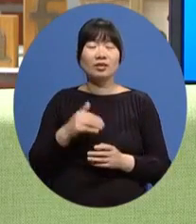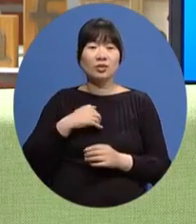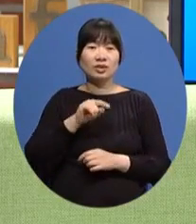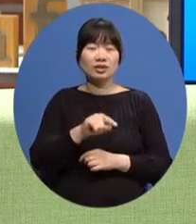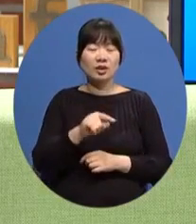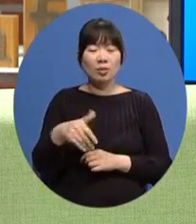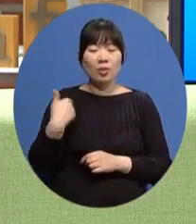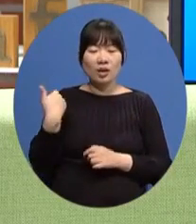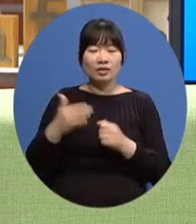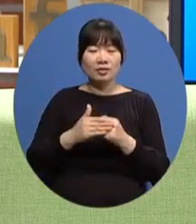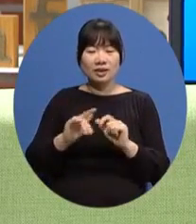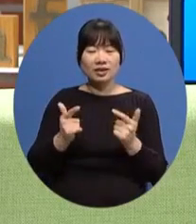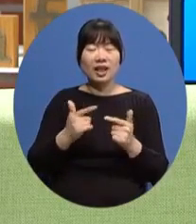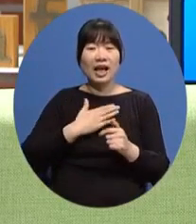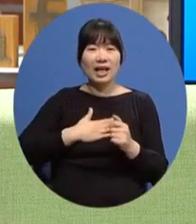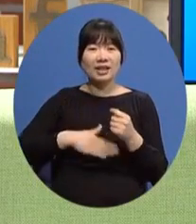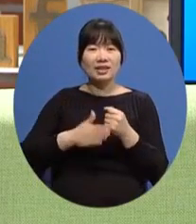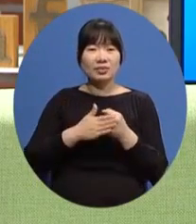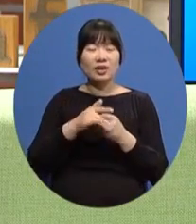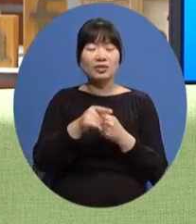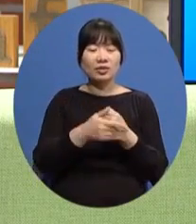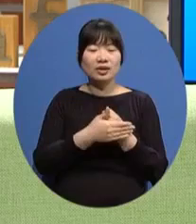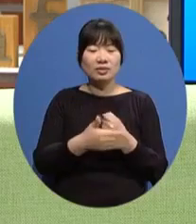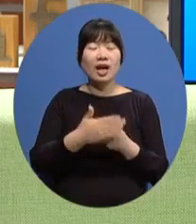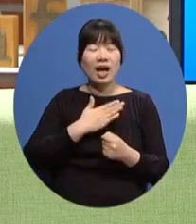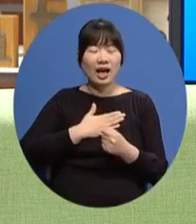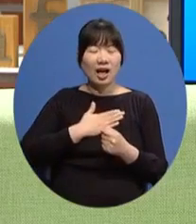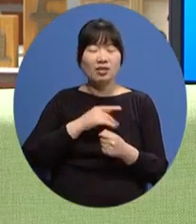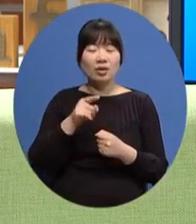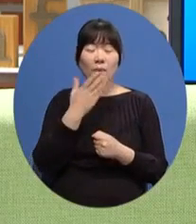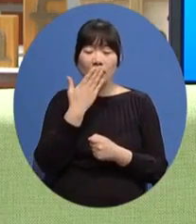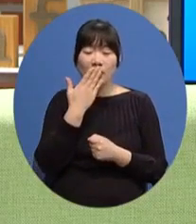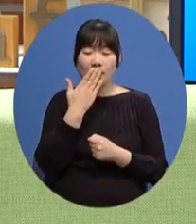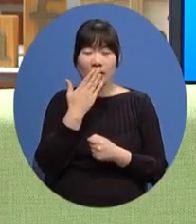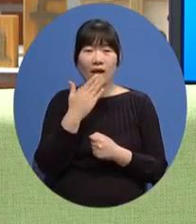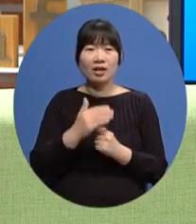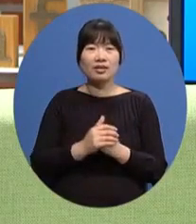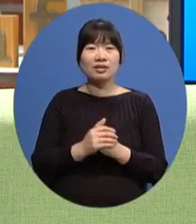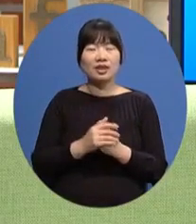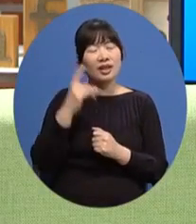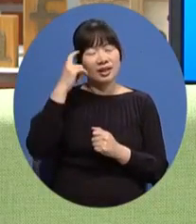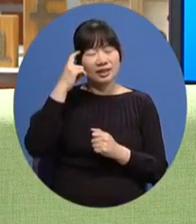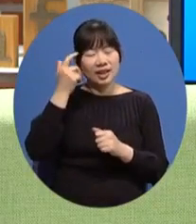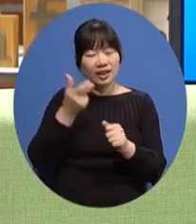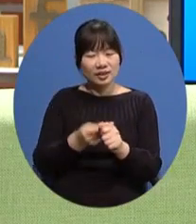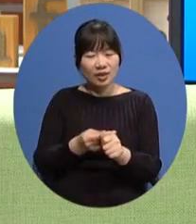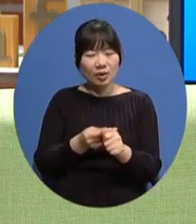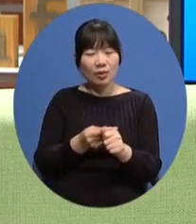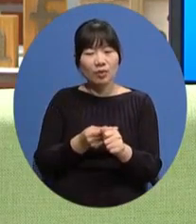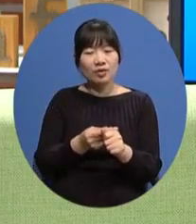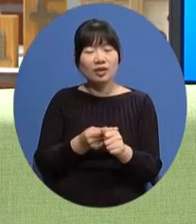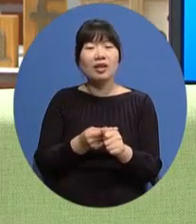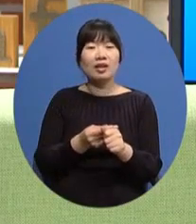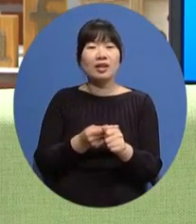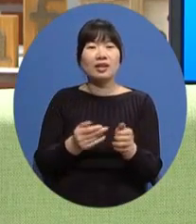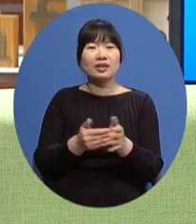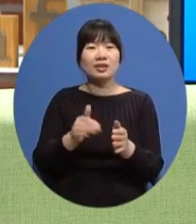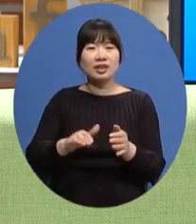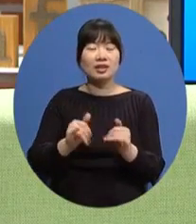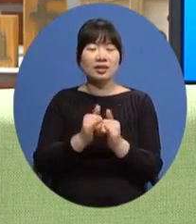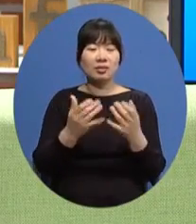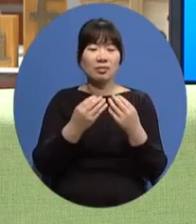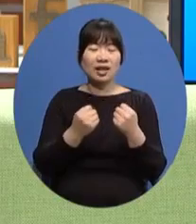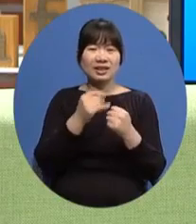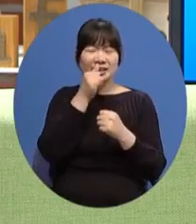그게 몰라서가 아니라 알아도 그냥 너니까 알고 너니까 네. 할 수 있어라는 개념을 심어주려고 했던 것이 네. 사람 많은